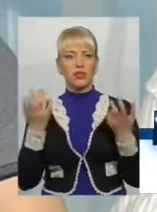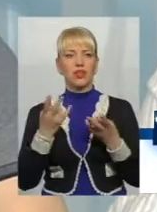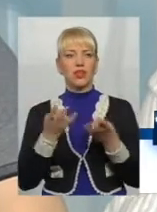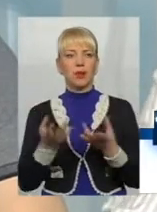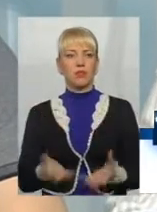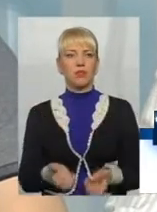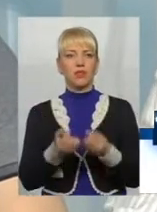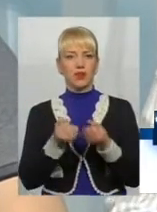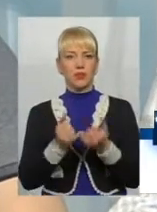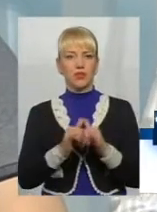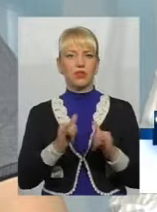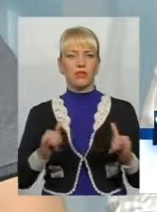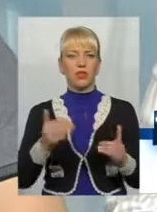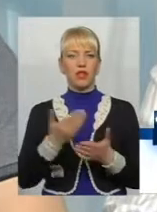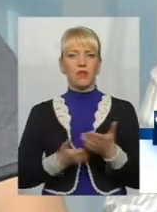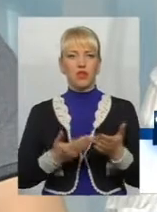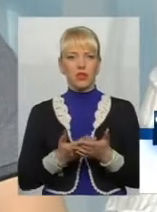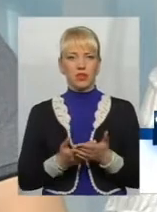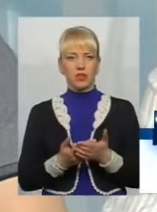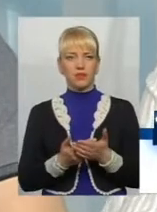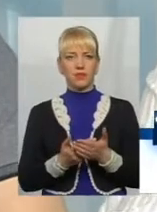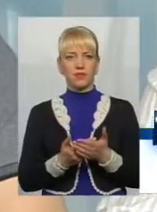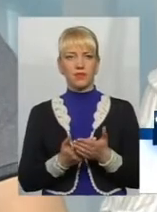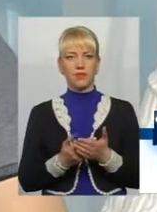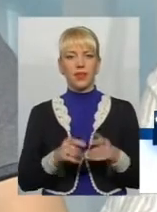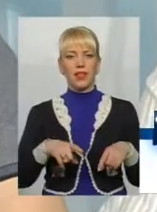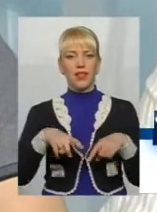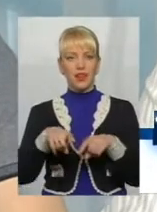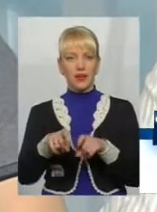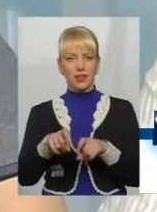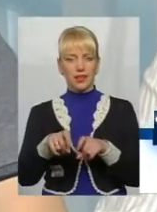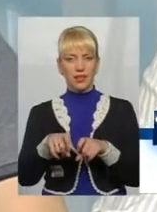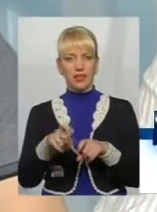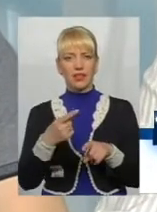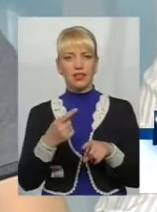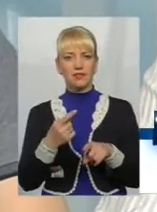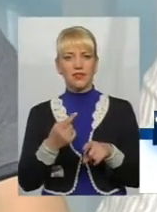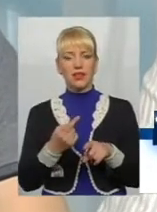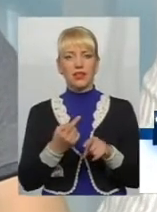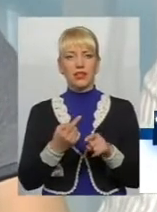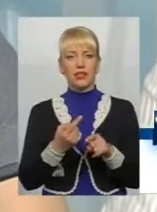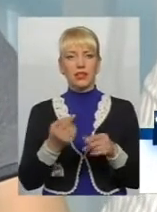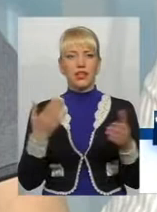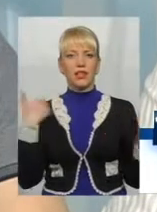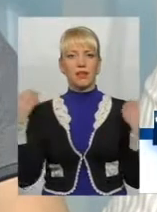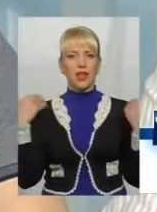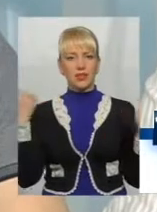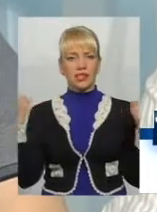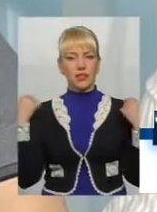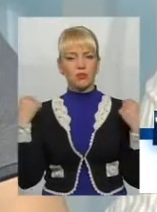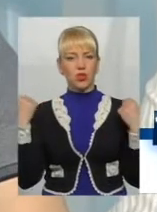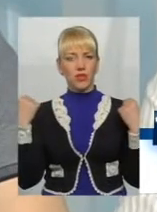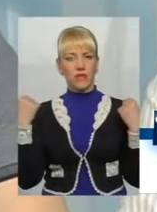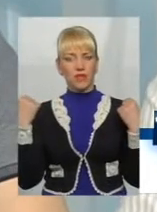який треба підтримувати і розвивати. Тому що, наприклад, легка атлетика, гімнастика спортивна,